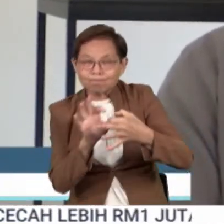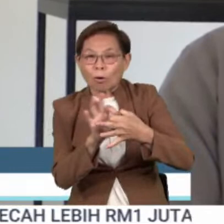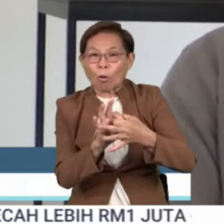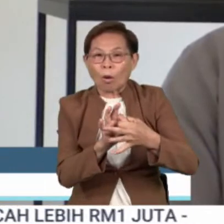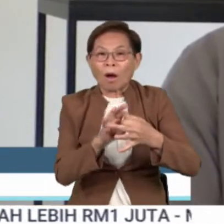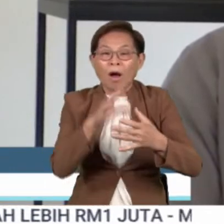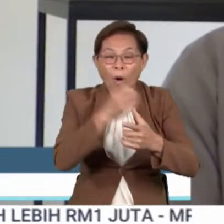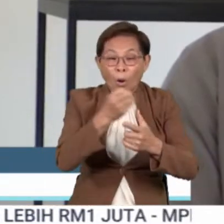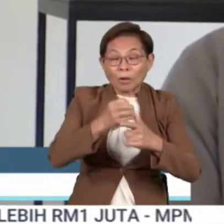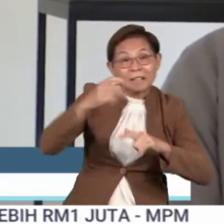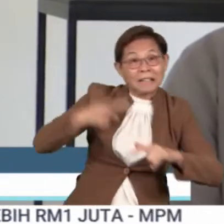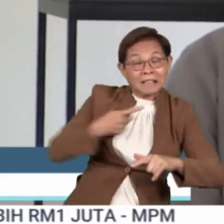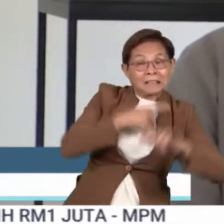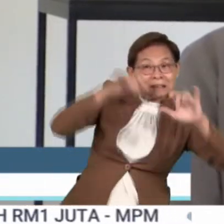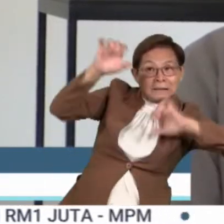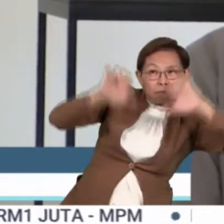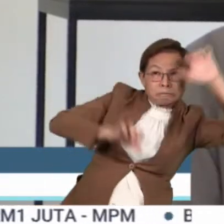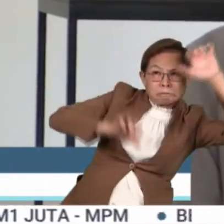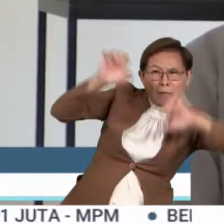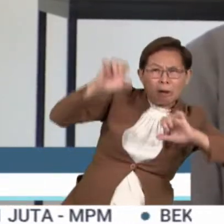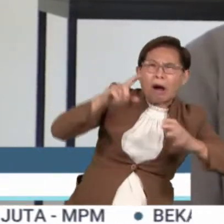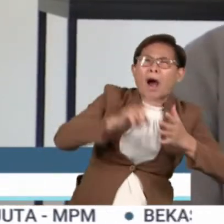ataupun kita